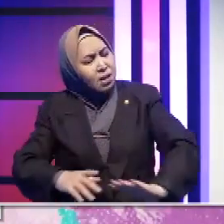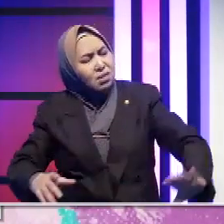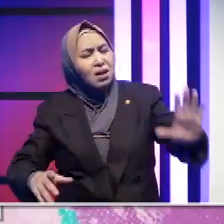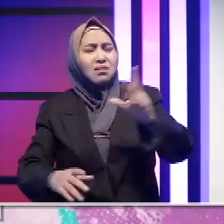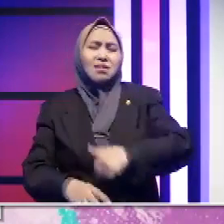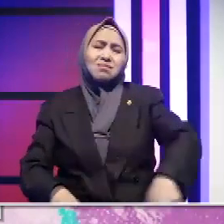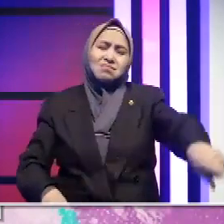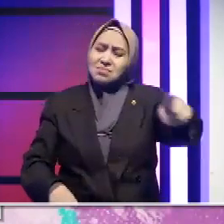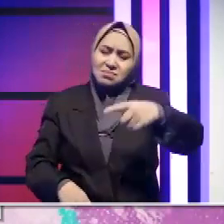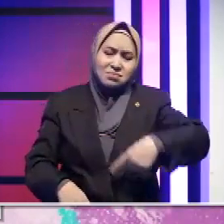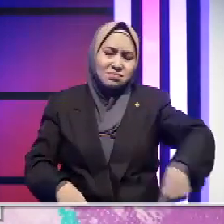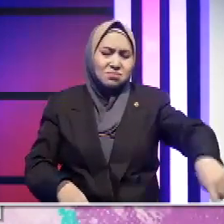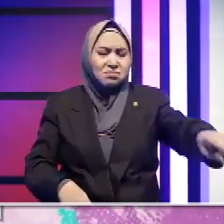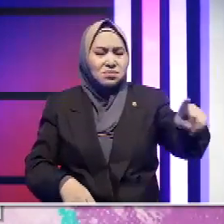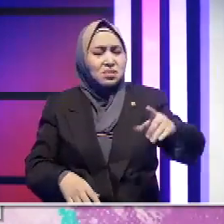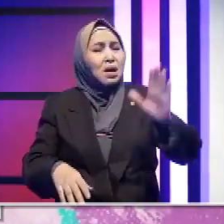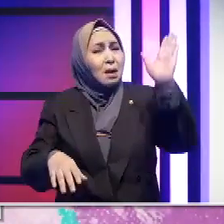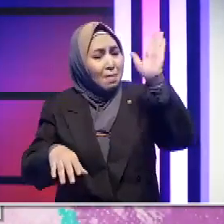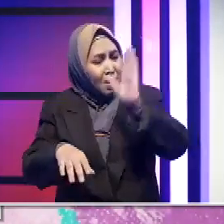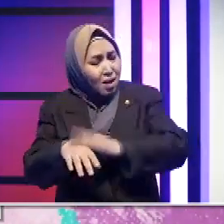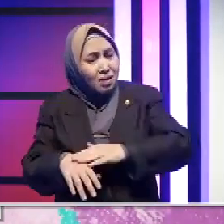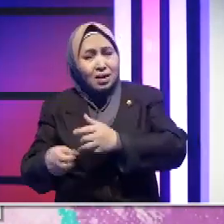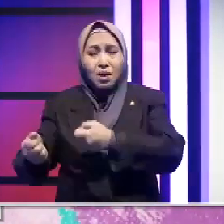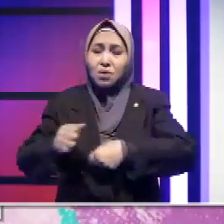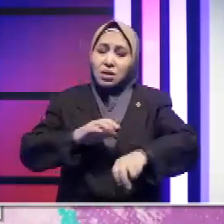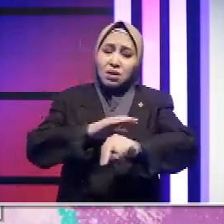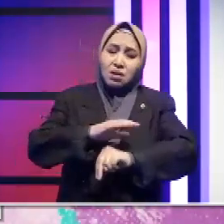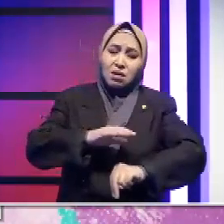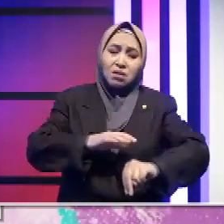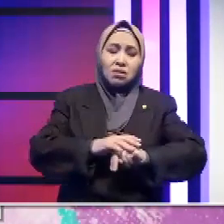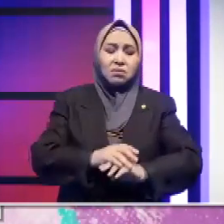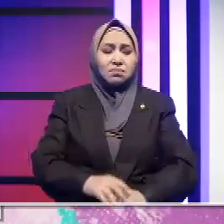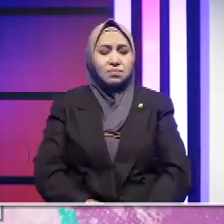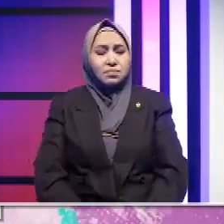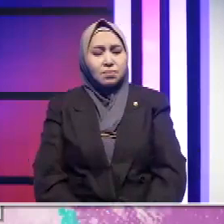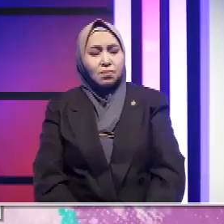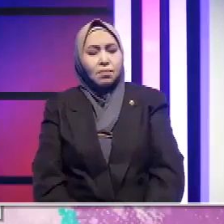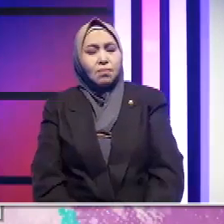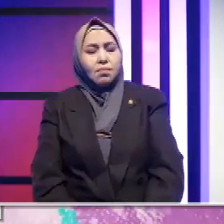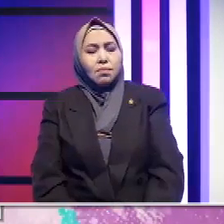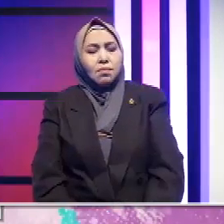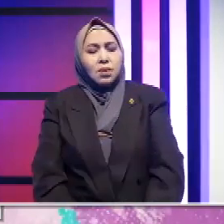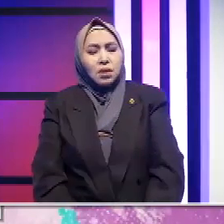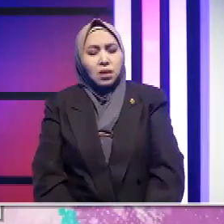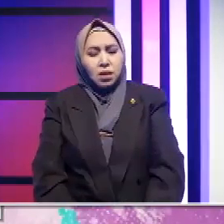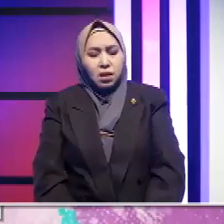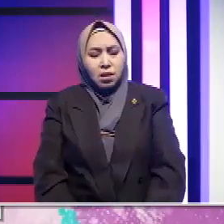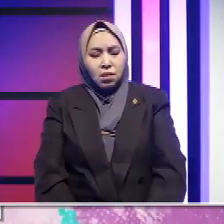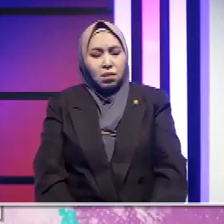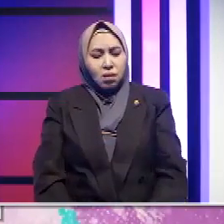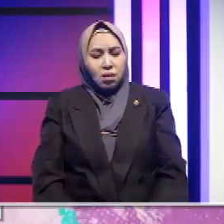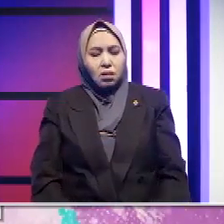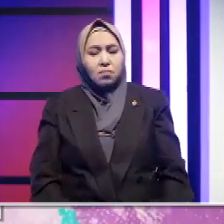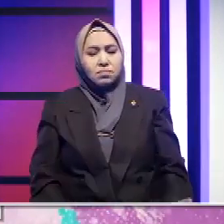watak daunan YKS hai hai the way the